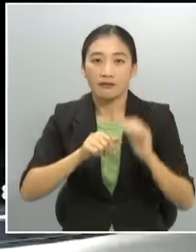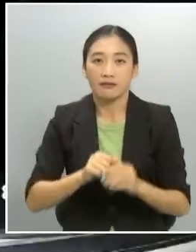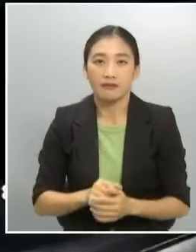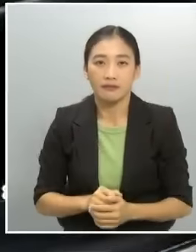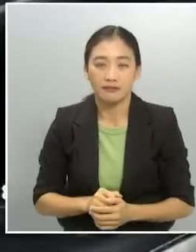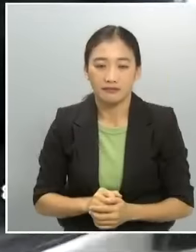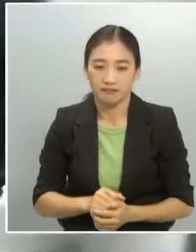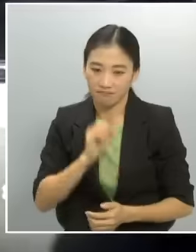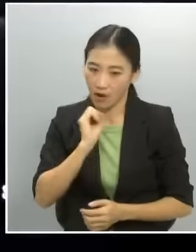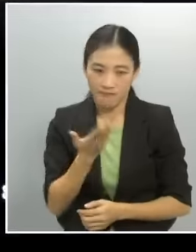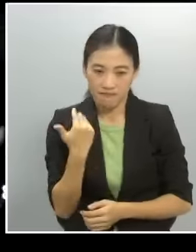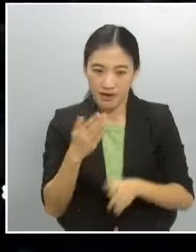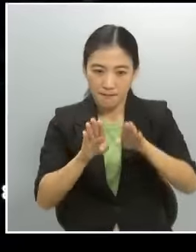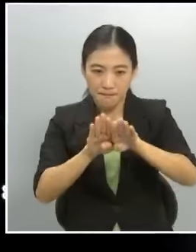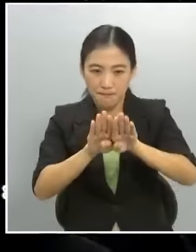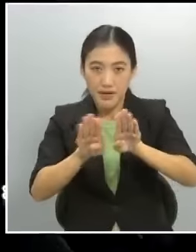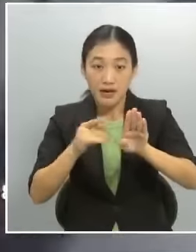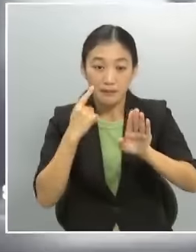เปิด